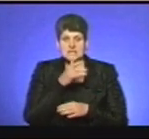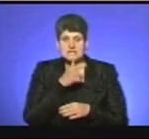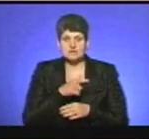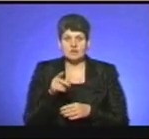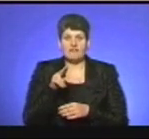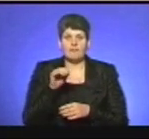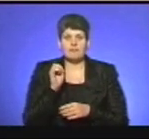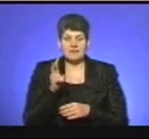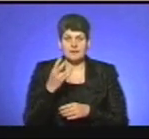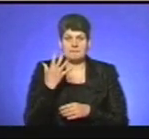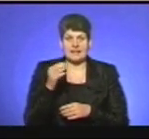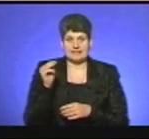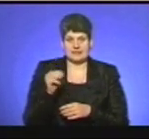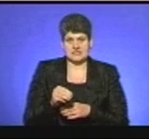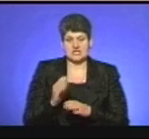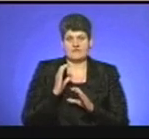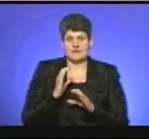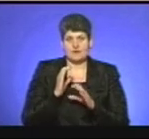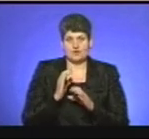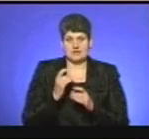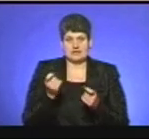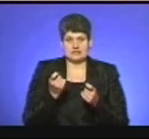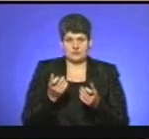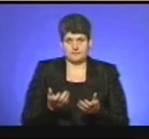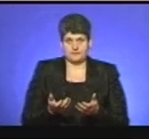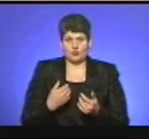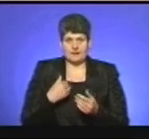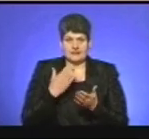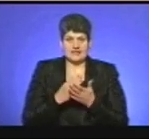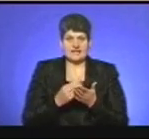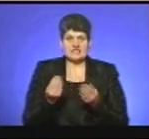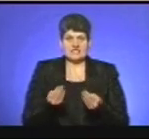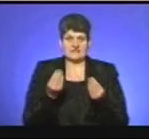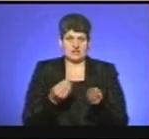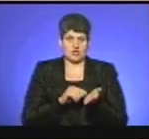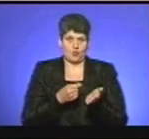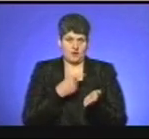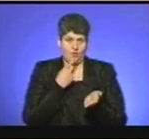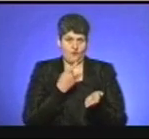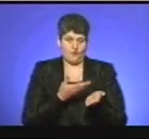пік сезону 5 тисяч вагонів зерновозів. У мене є свіжа довідка, яка каже,